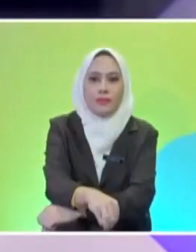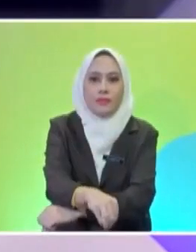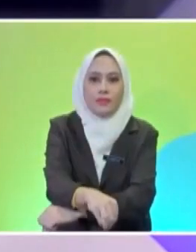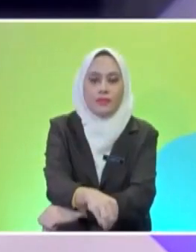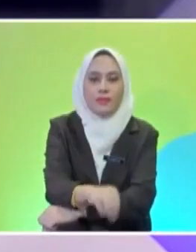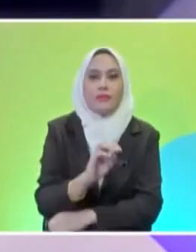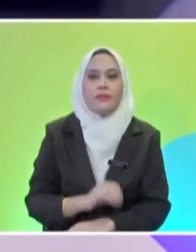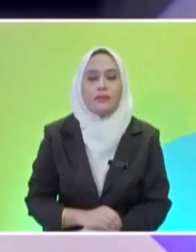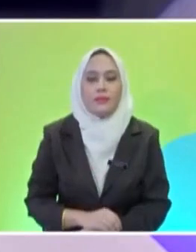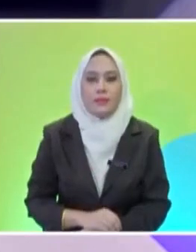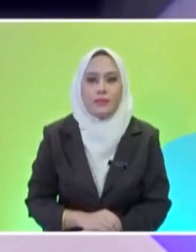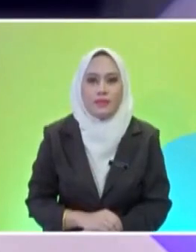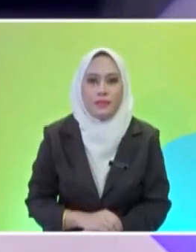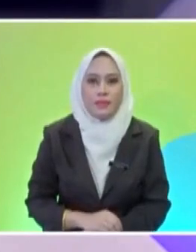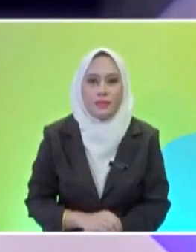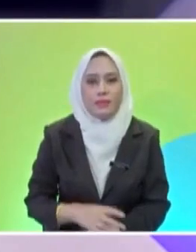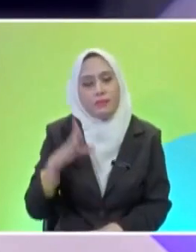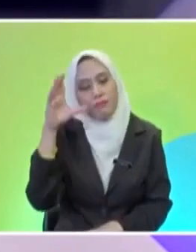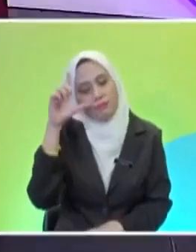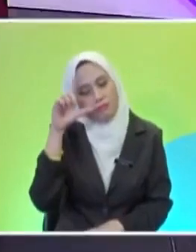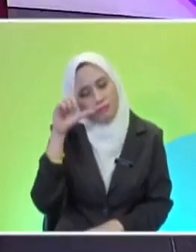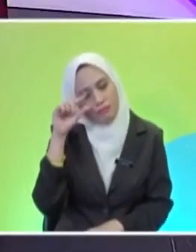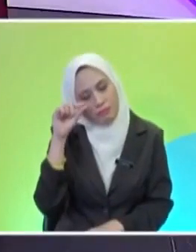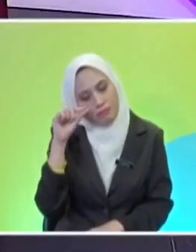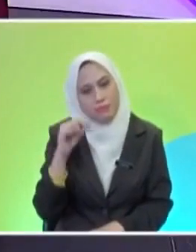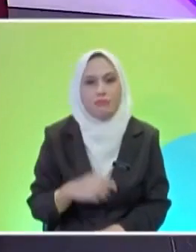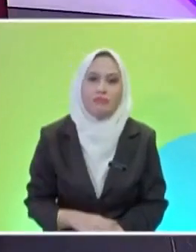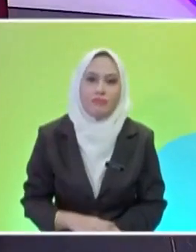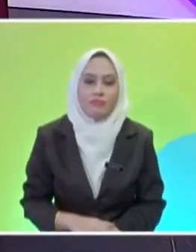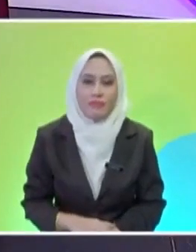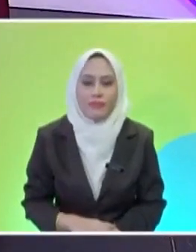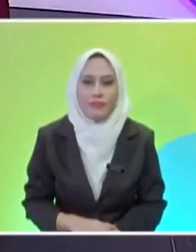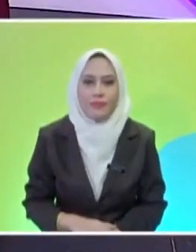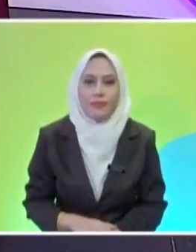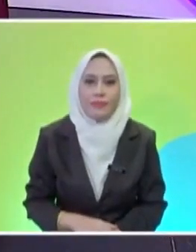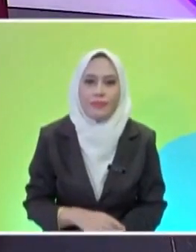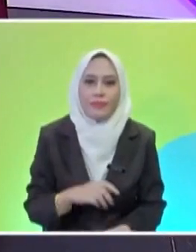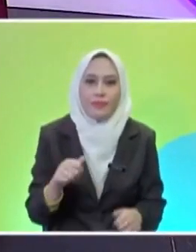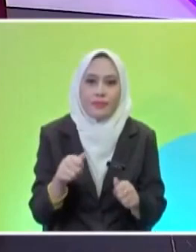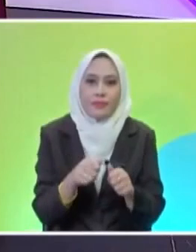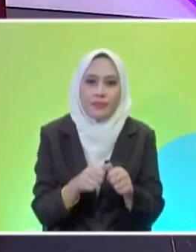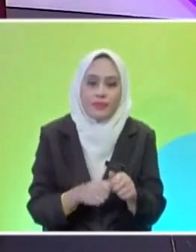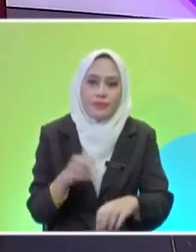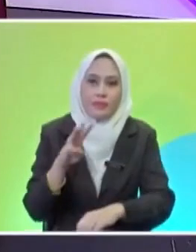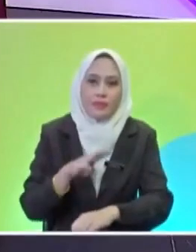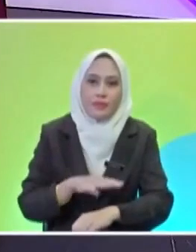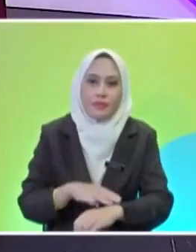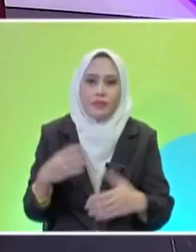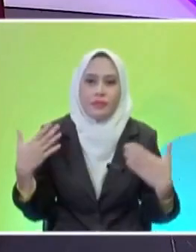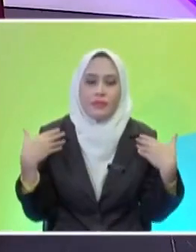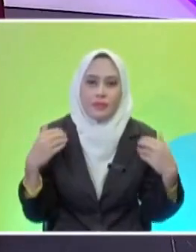malam. Cikgu mengantuk nanti cikgu kalau waktu malam tu ya. Okey, dan setiap waktu ni ada